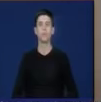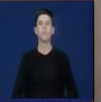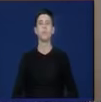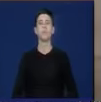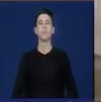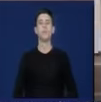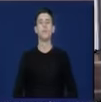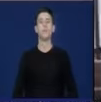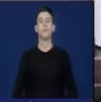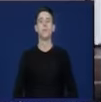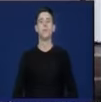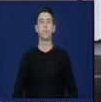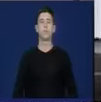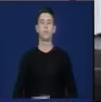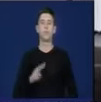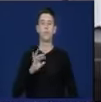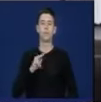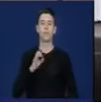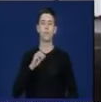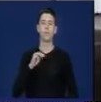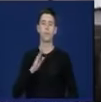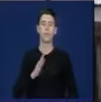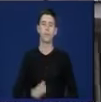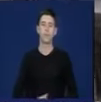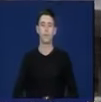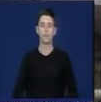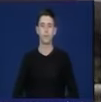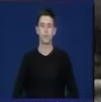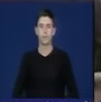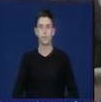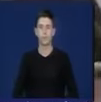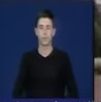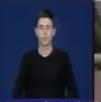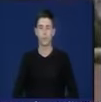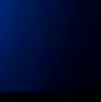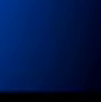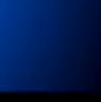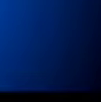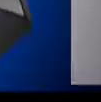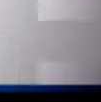qoydum. Elman Əliyev, Şahin Həsənov, Elnur Niftəliyev, Lider TV Neftçala.